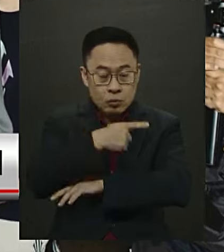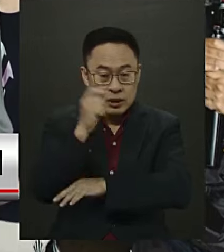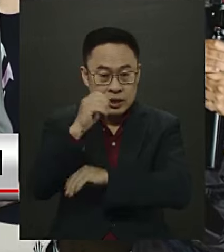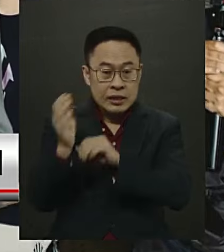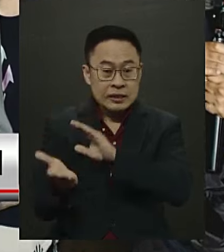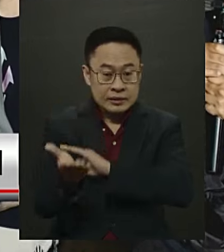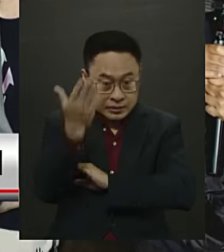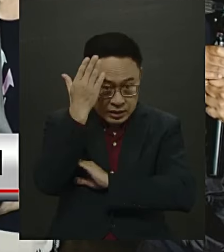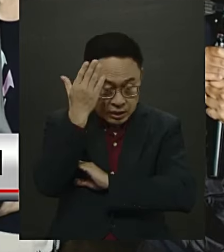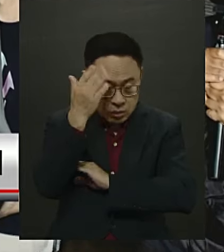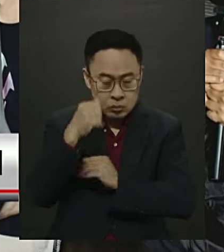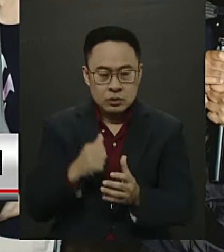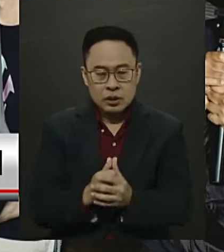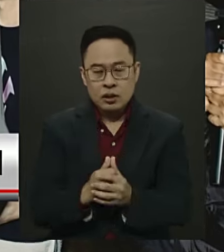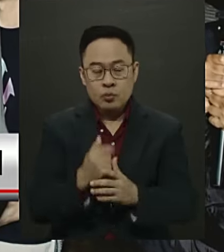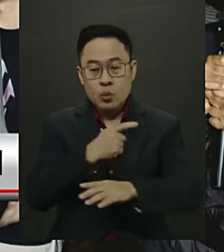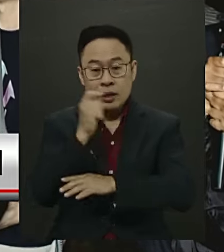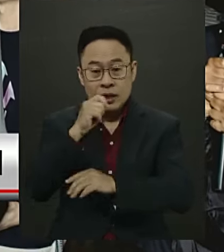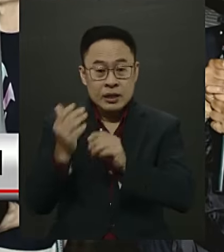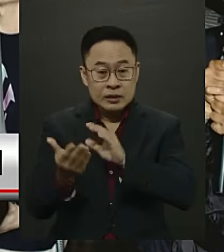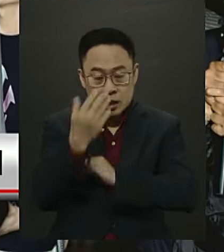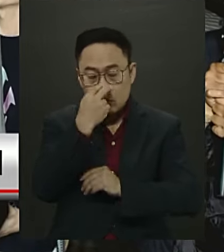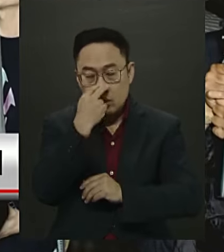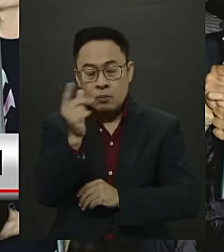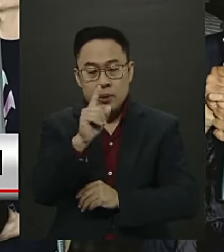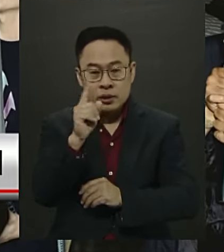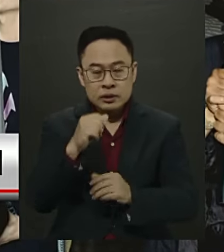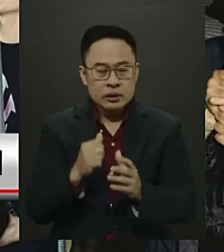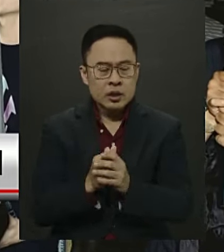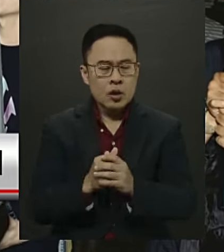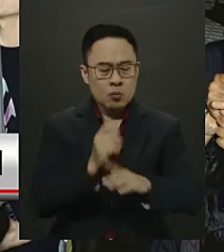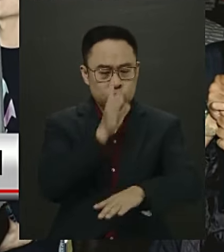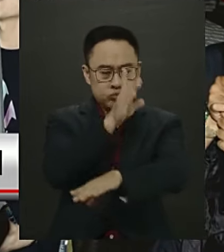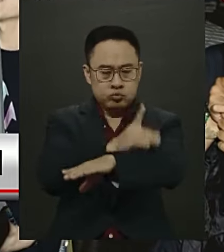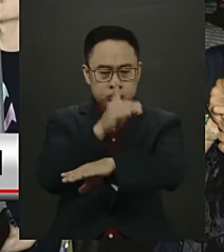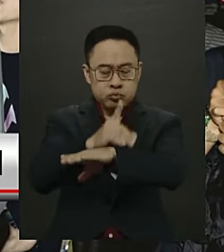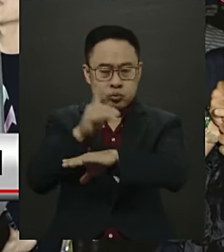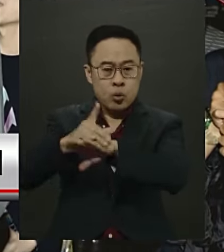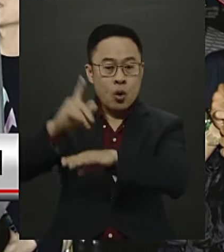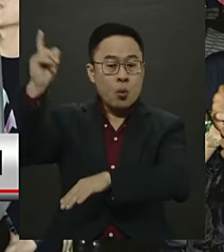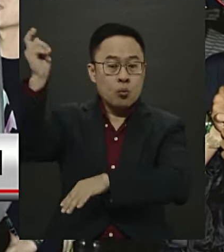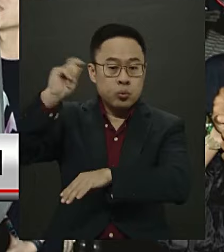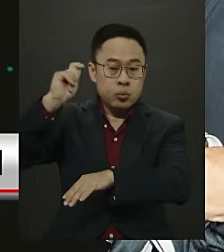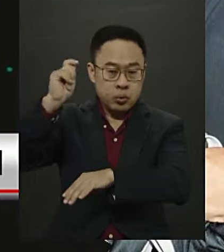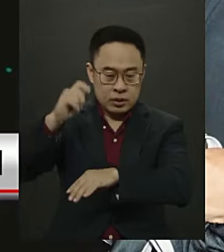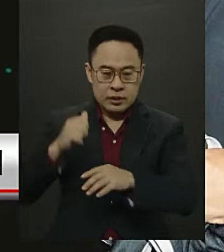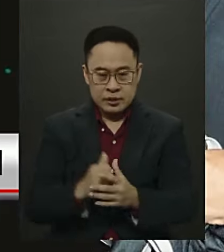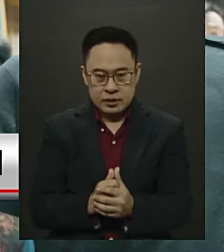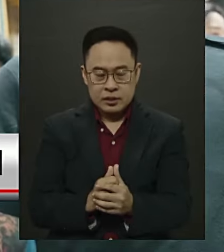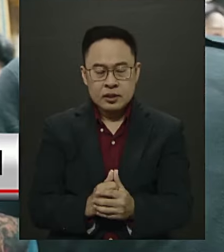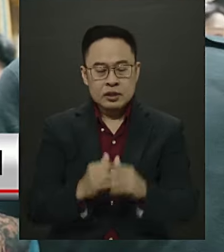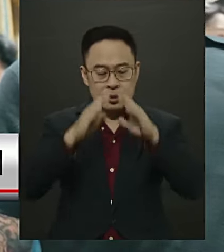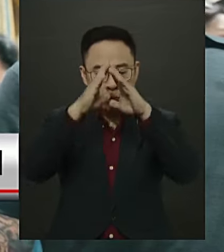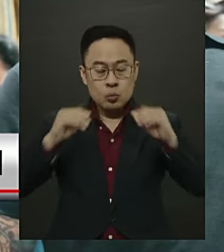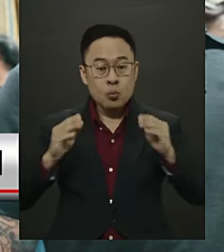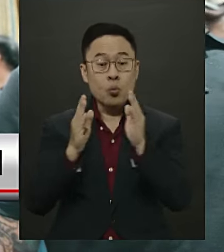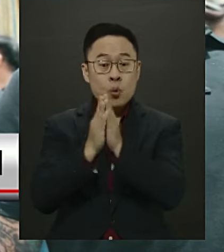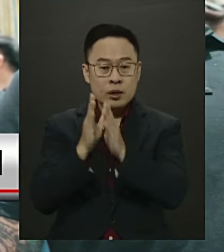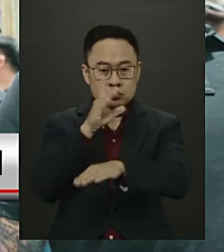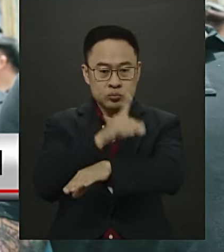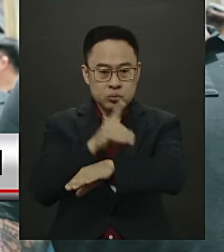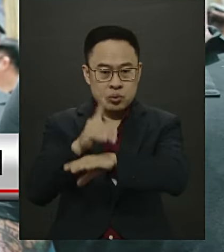ริ่มต้นจากการไปพระบรมมหาราชวังหรือว่าวัดพระศรีรัตนศาสดารามที่เราเรียกว่าวั